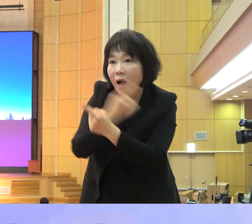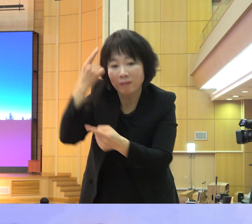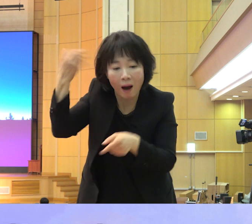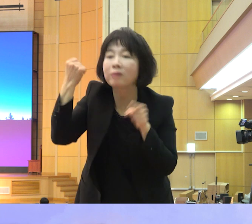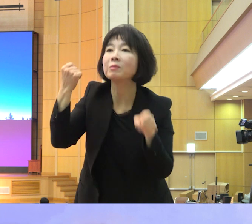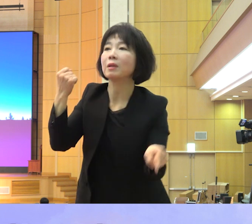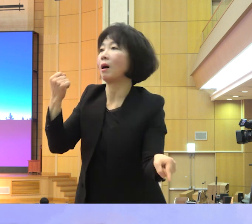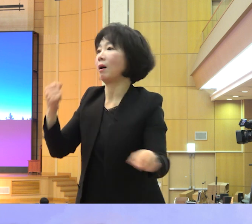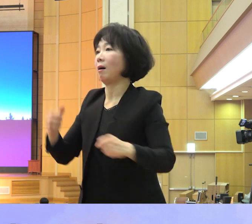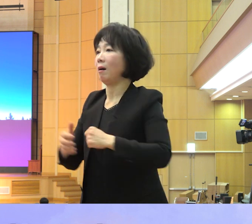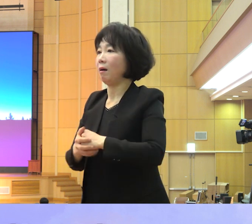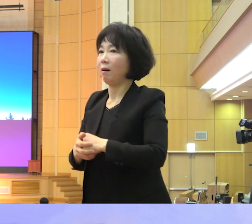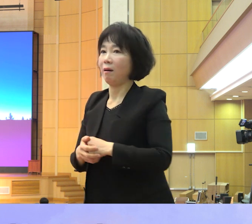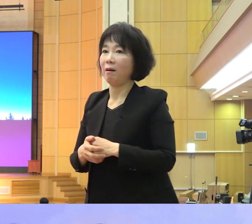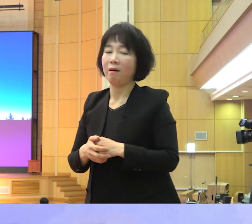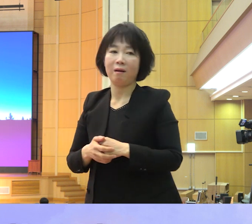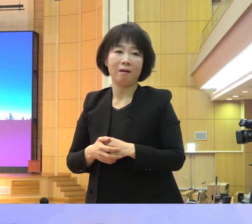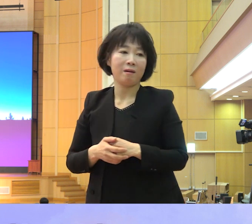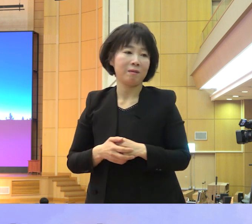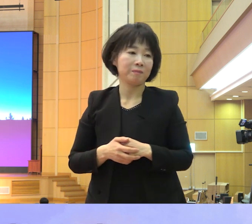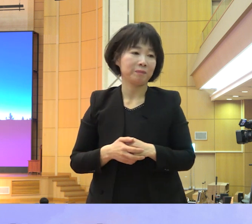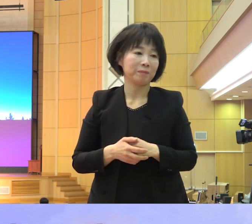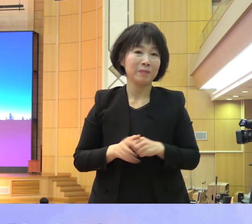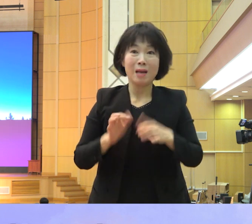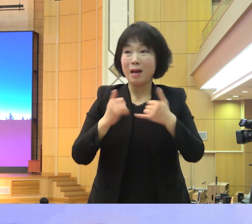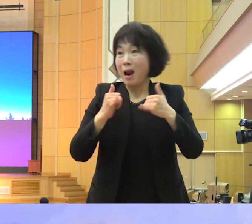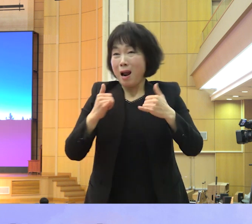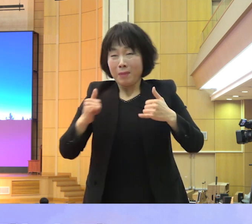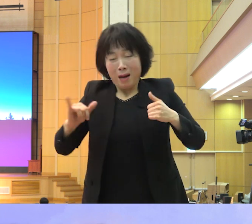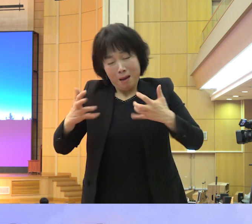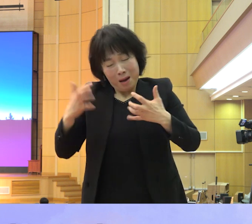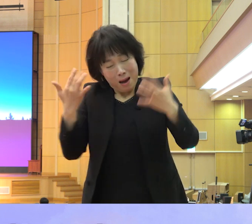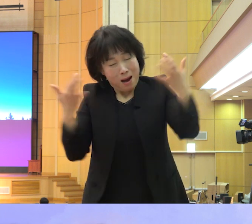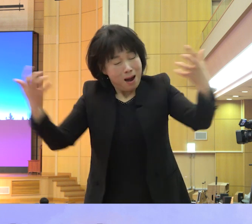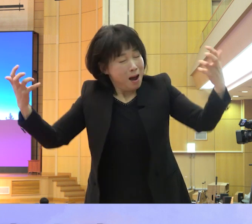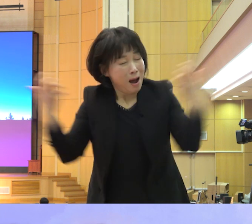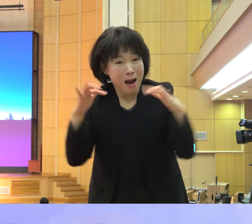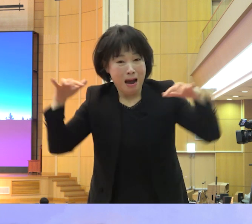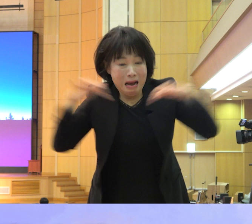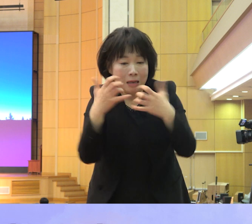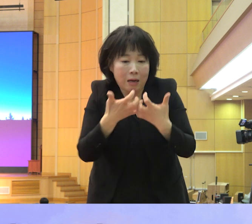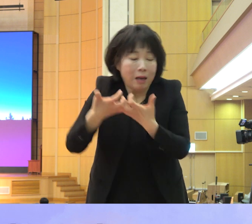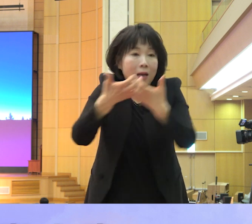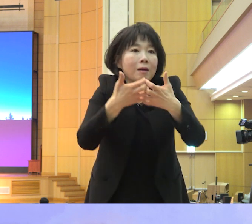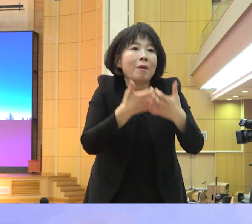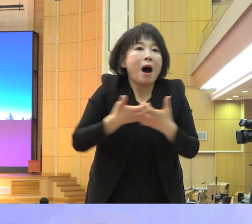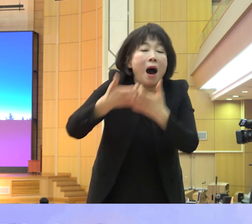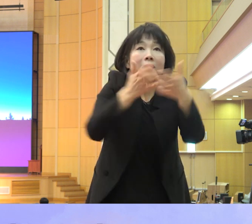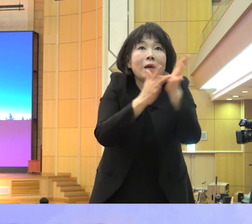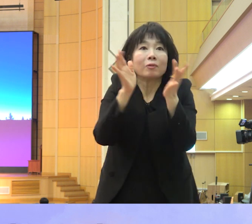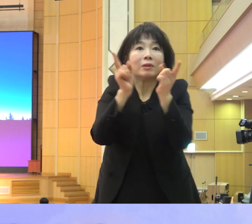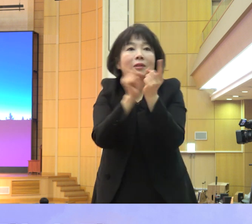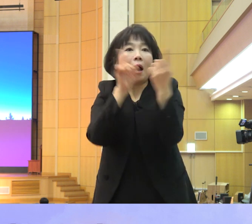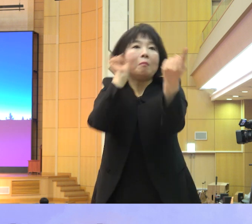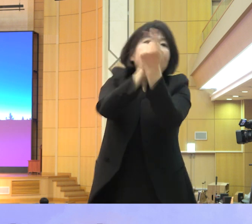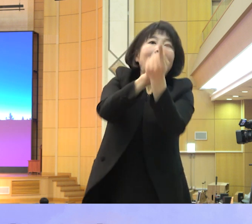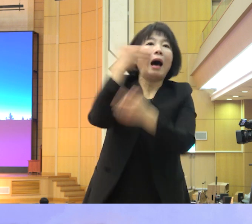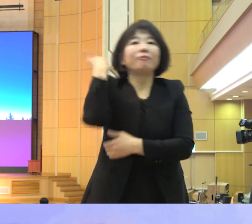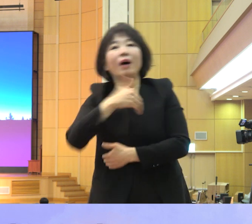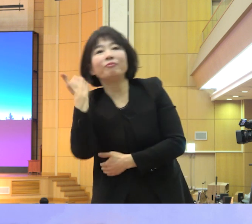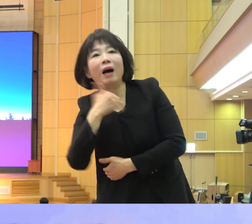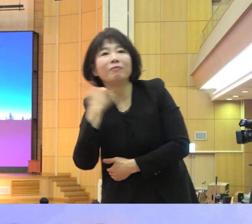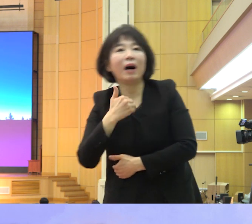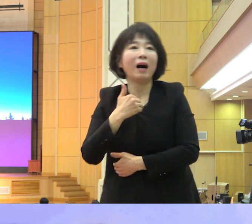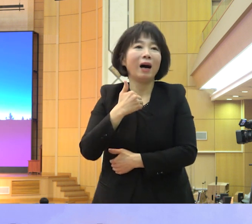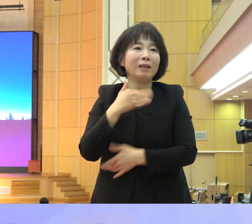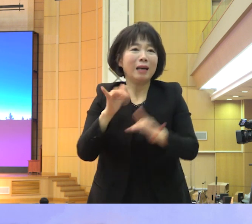닿아도 이렇게 했을까요? 얼마나 사람들이 많이 예수님 앞에 왔는지 예수님을 만날 수도 없고, 예수님이 그 많은